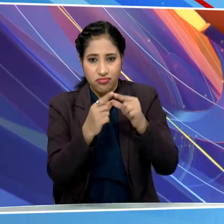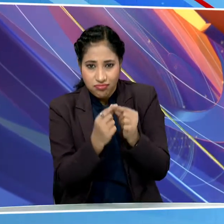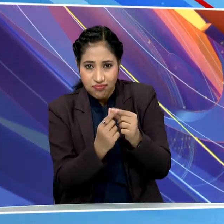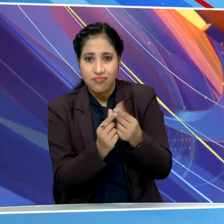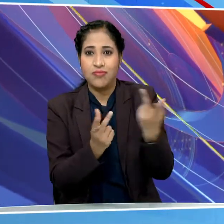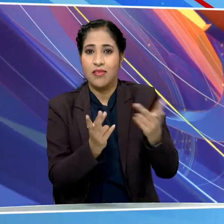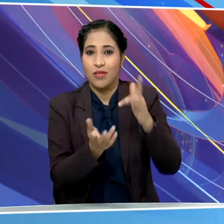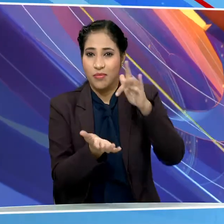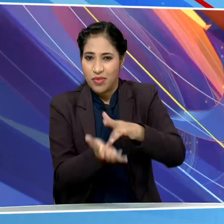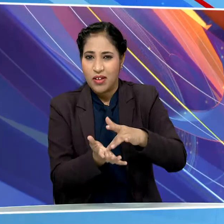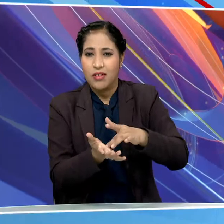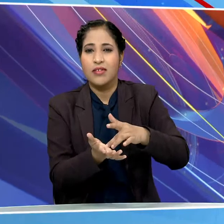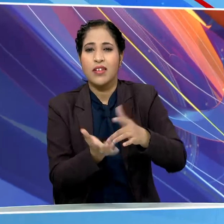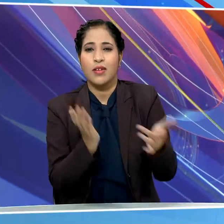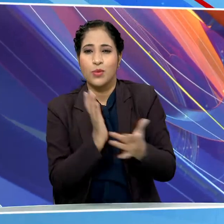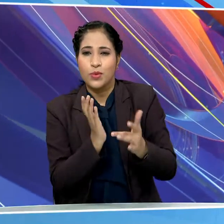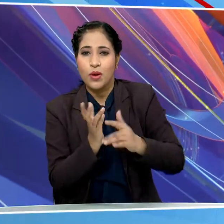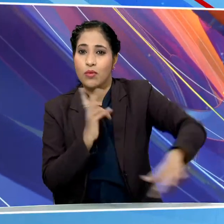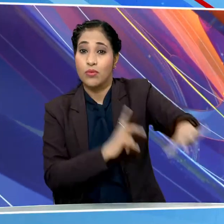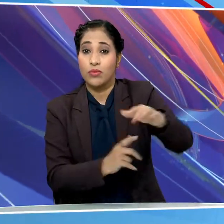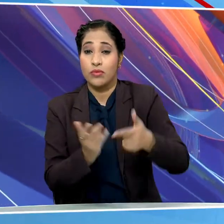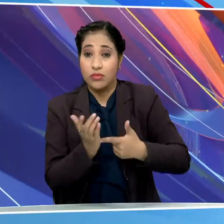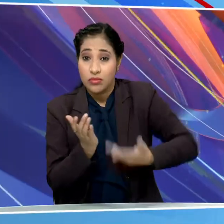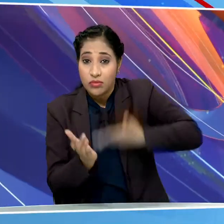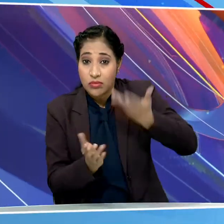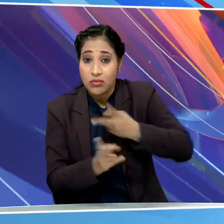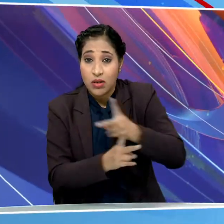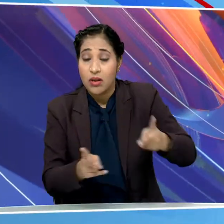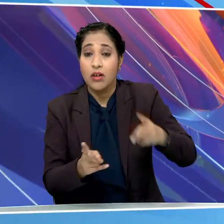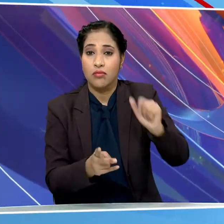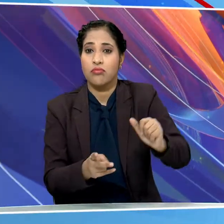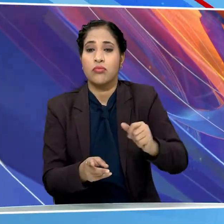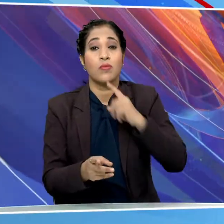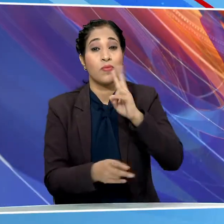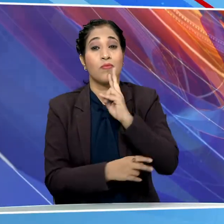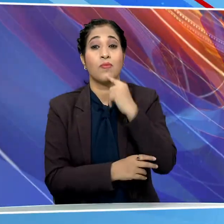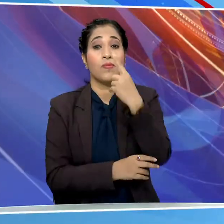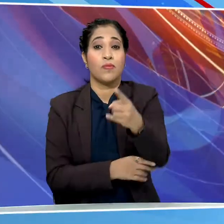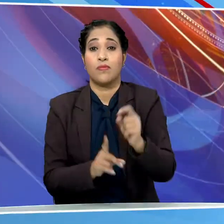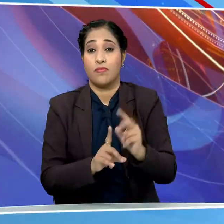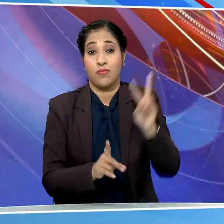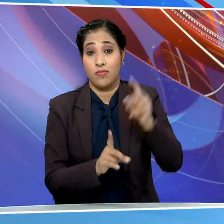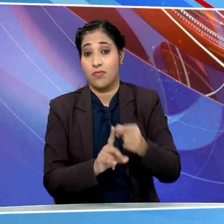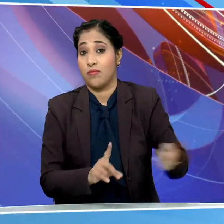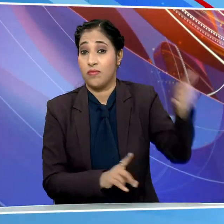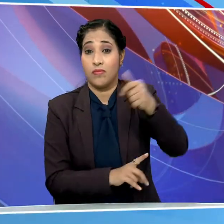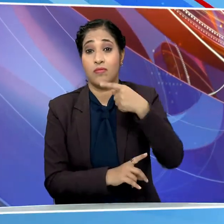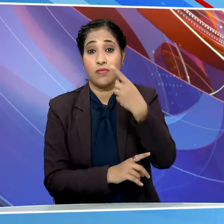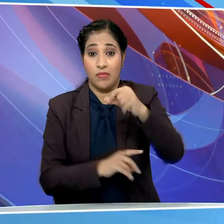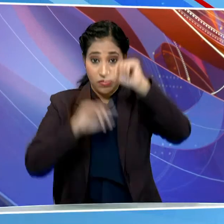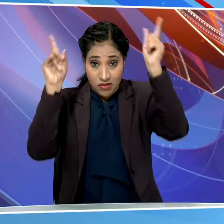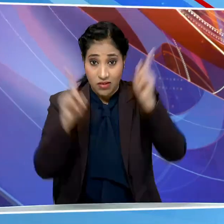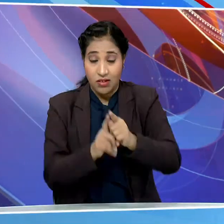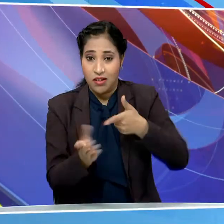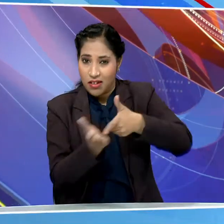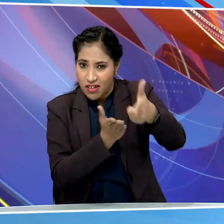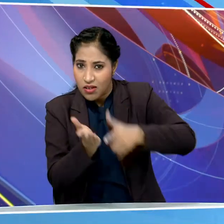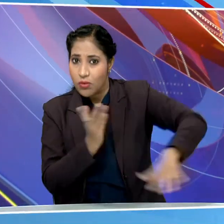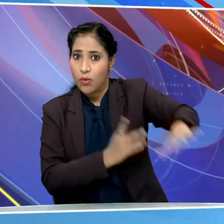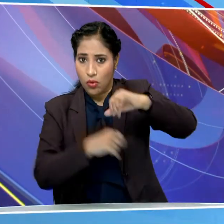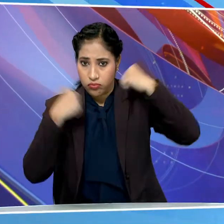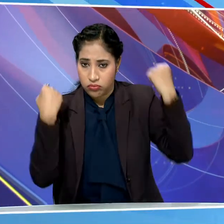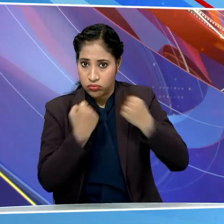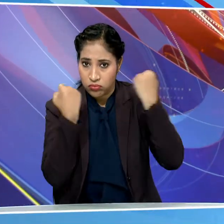केंद्र और प्रशिक्षु केंद्र का लोकार्पण किया। अपने संबोधन में उपराष्ट्रपति ने कहा कि भारत के किसानों ने वो